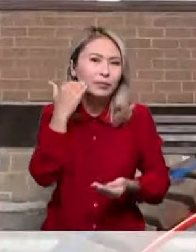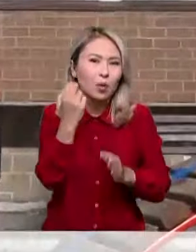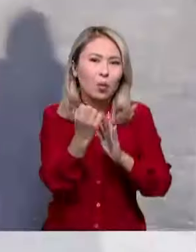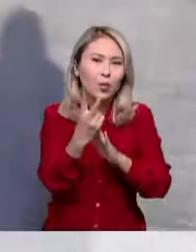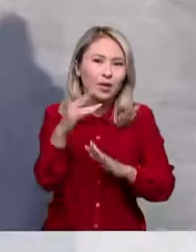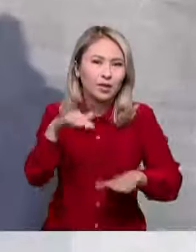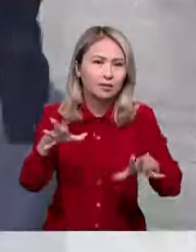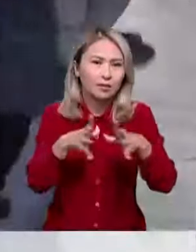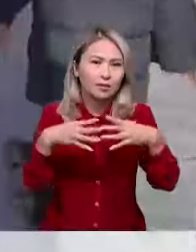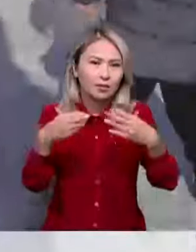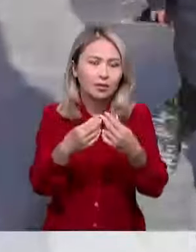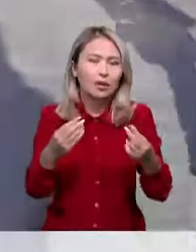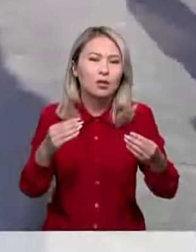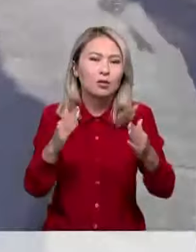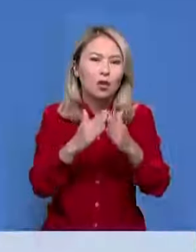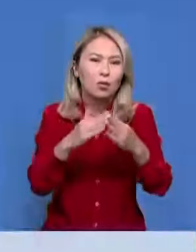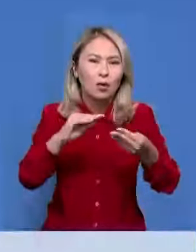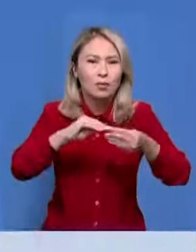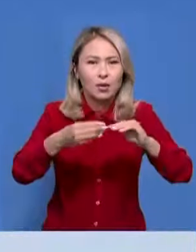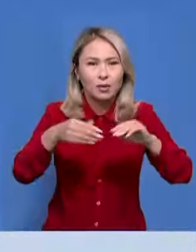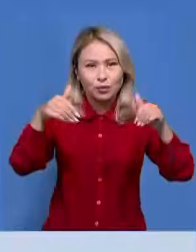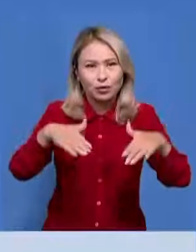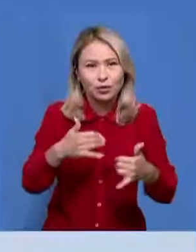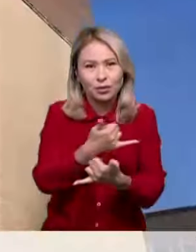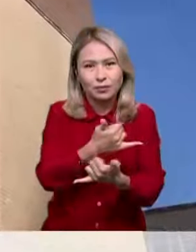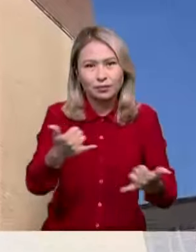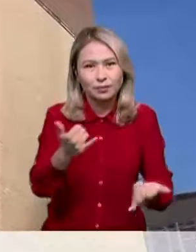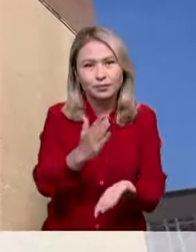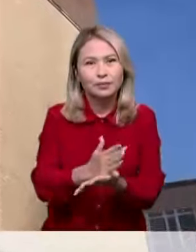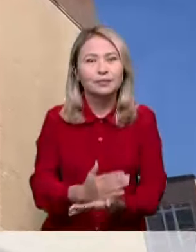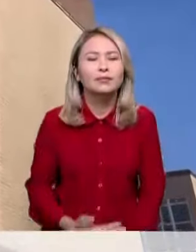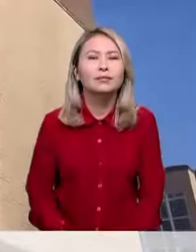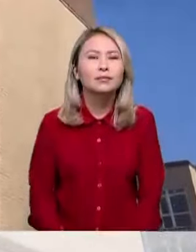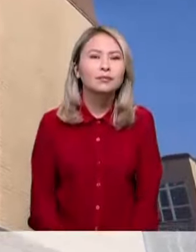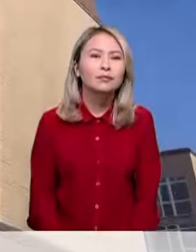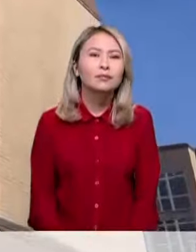12 мың отбасының тұрғын үй мәселесі оң шешімін тапты. Риат Шони, 24 кезет.